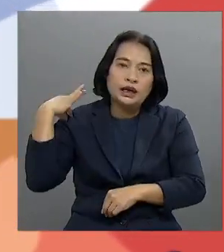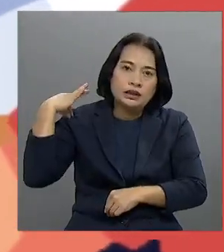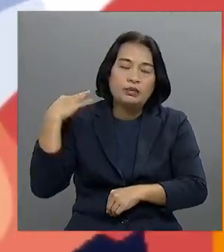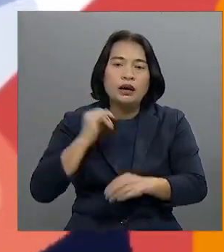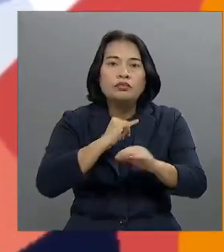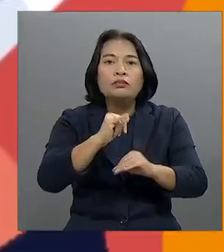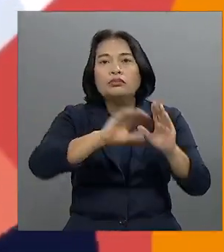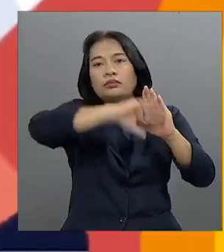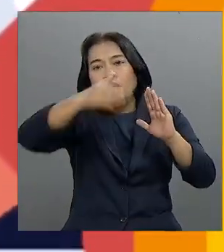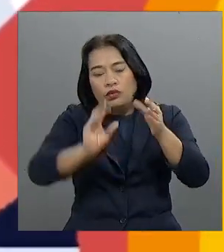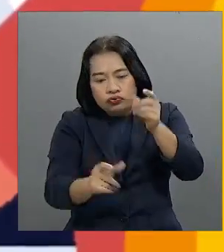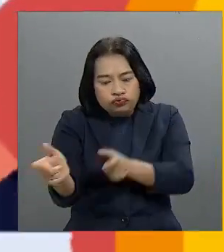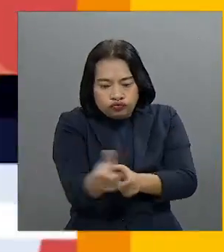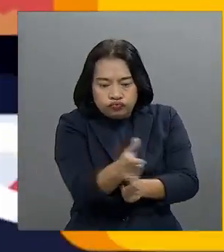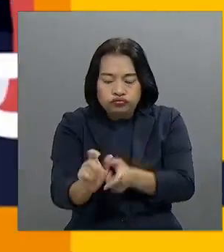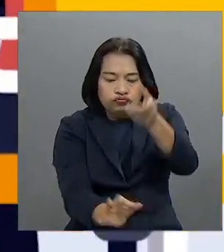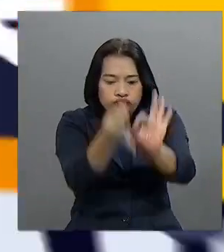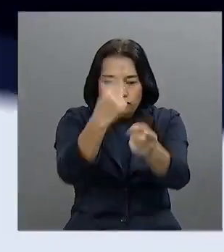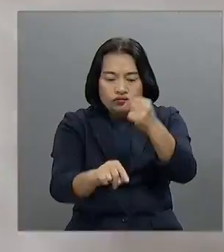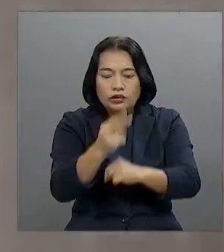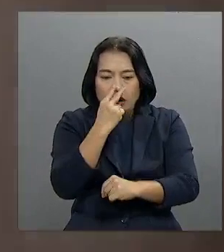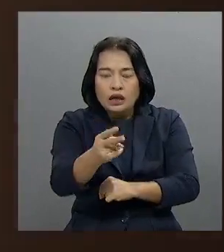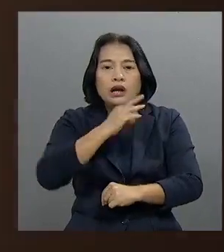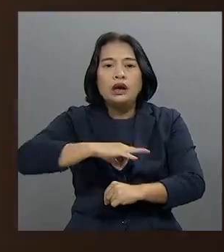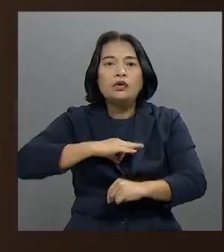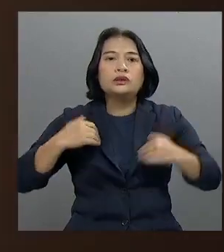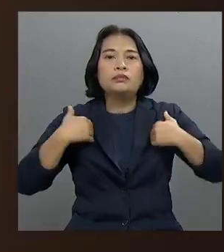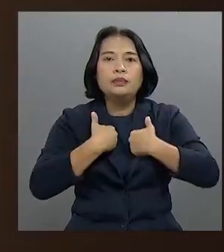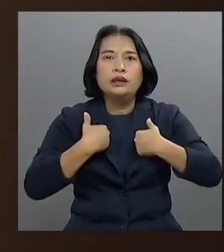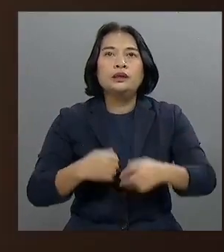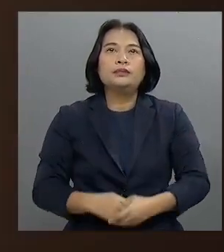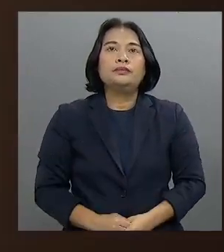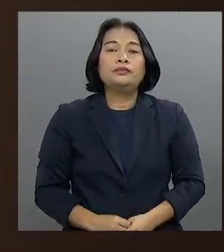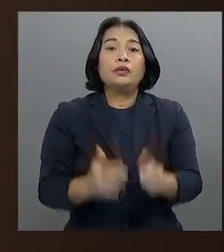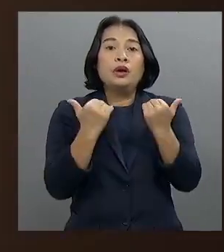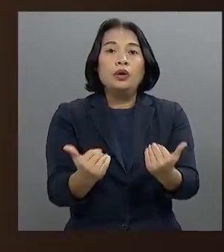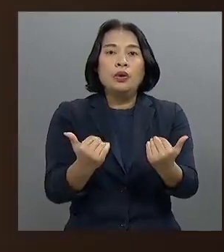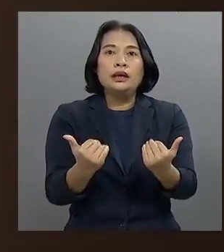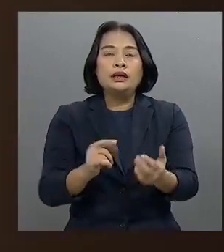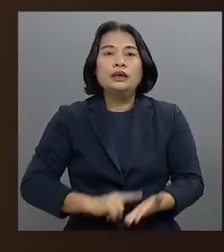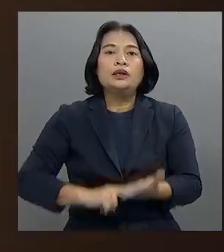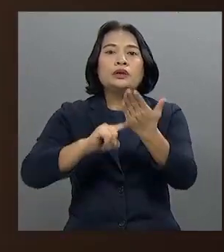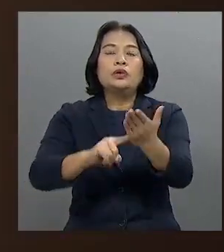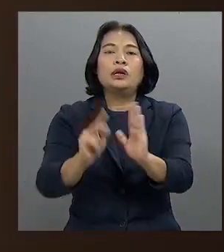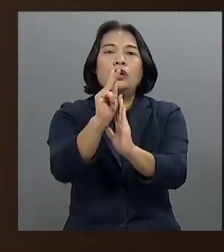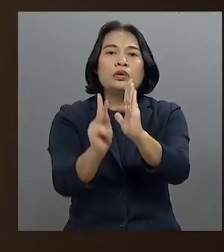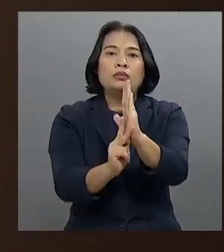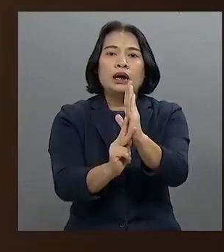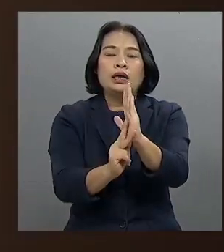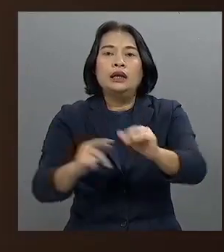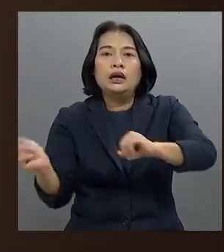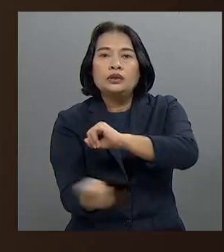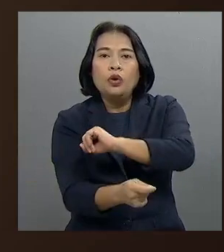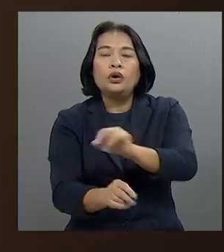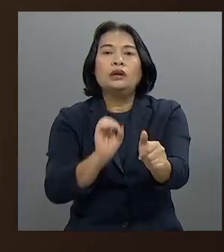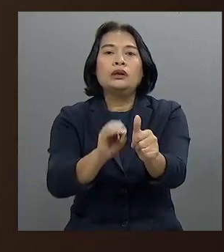็นแล้วต้องบอกเลยว่าเหนื่อยจร ๆ ครับวันนี้เราจะขอหิบยกกฎหมายและโทษของการครอบครองทำลายและ